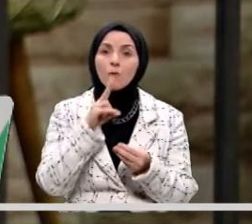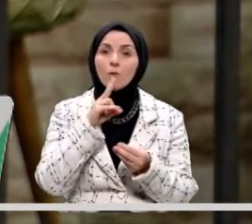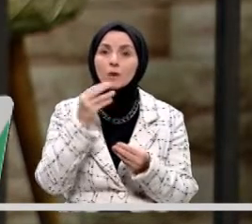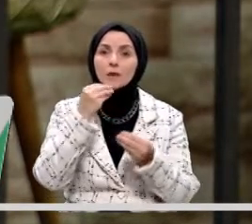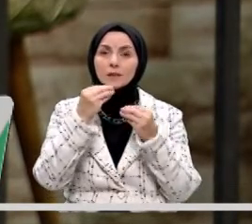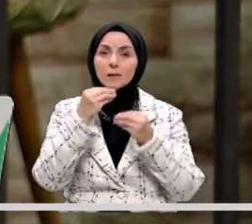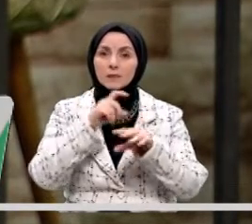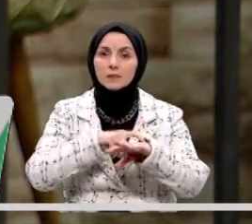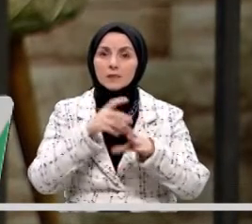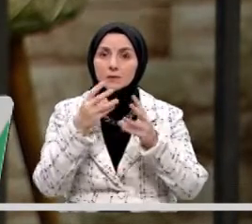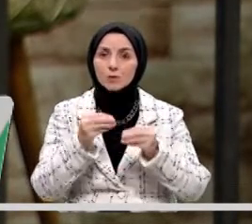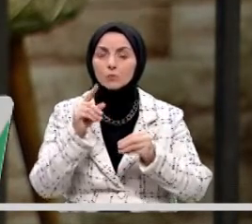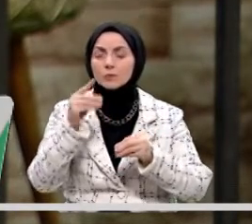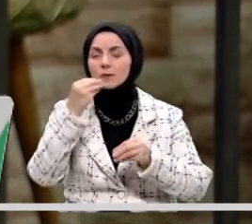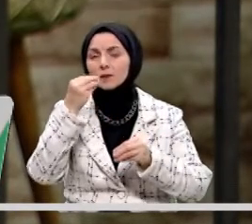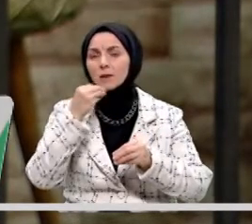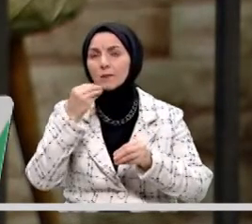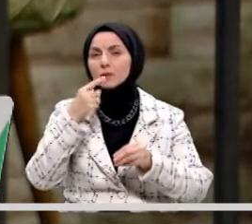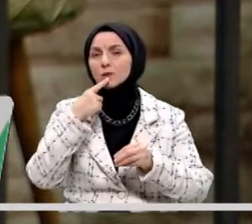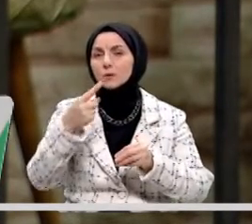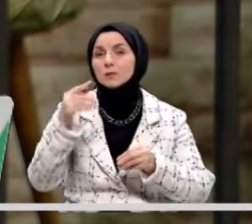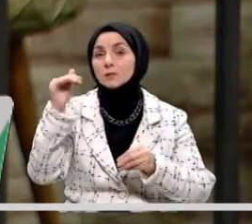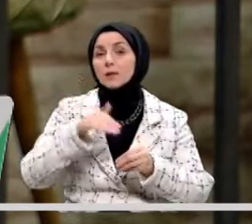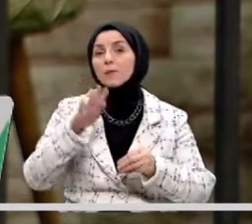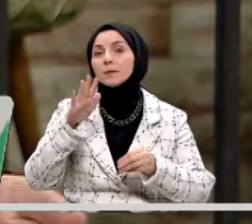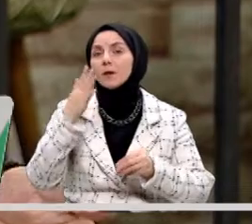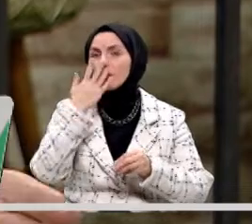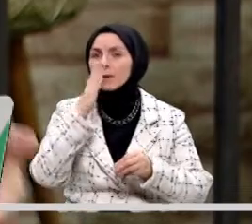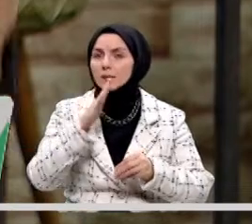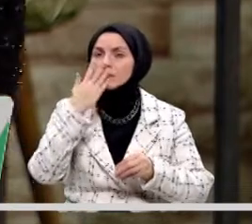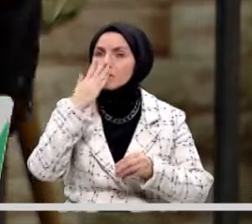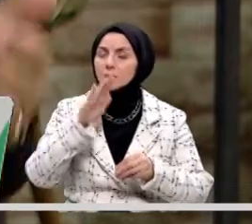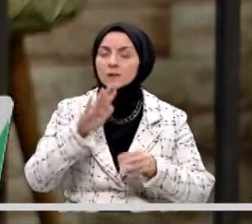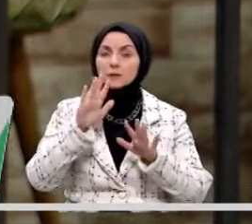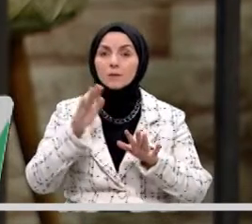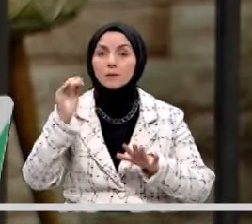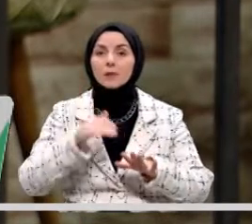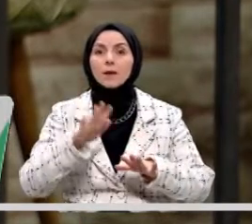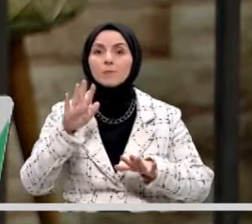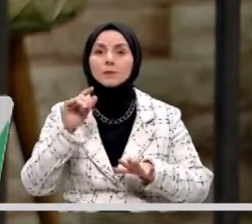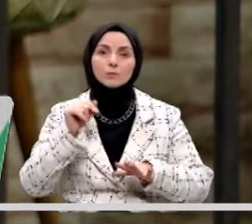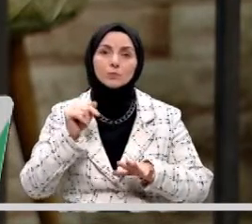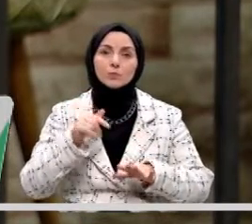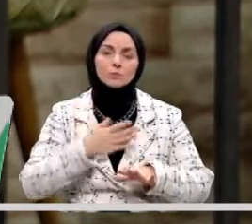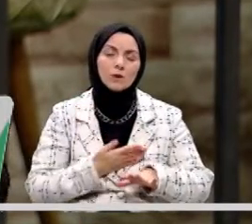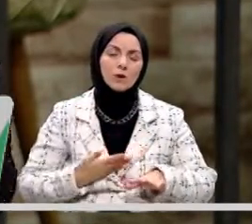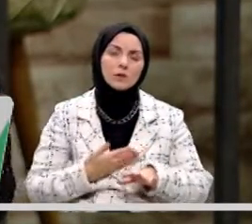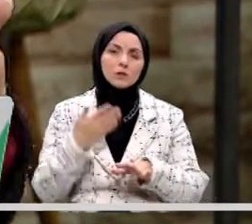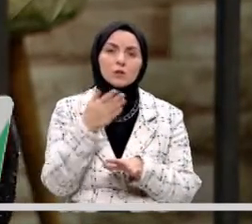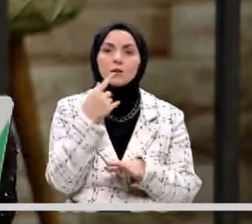firmaya bir yere aradınız yemek sipariş verdiniz gelmedi mi beklediniz Beklediğiniz ya gelmeden olsun Ben bugün böyle aşk gideyim Demezsin değil mi